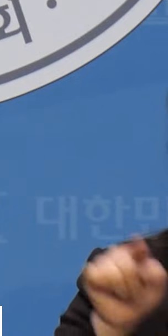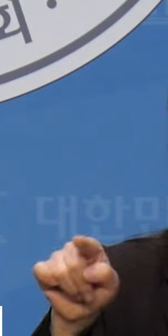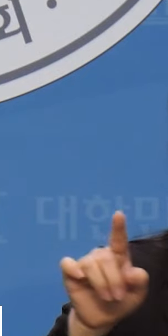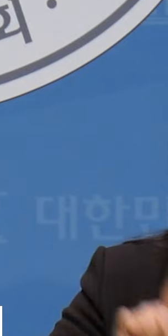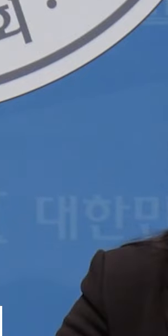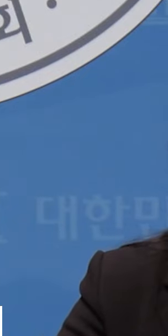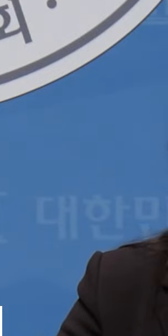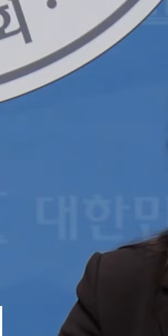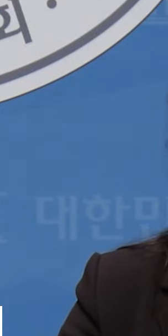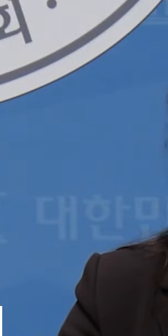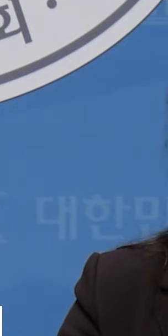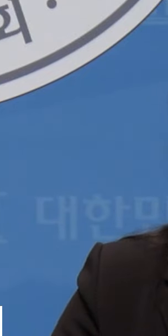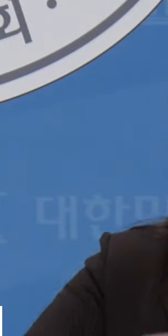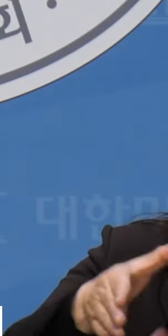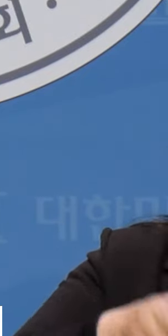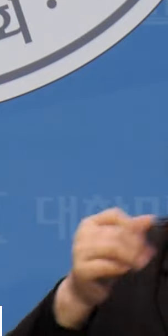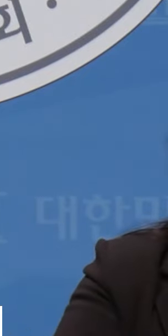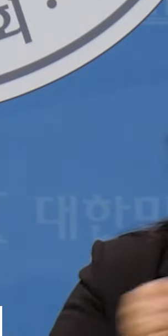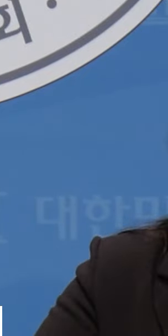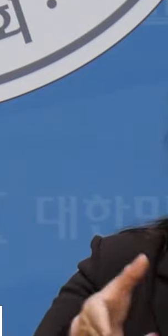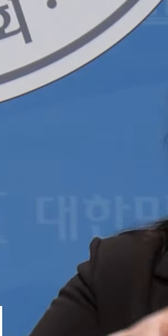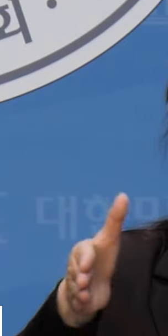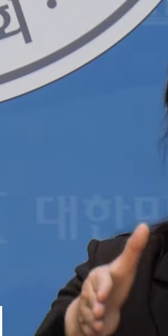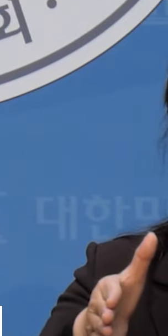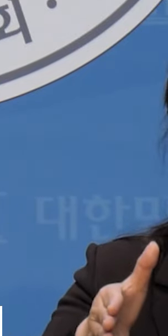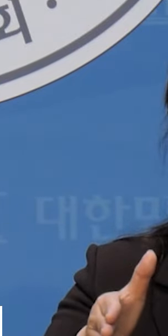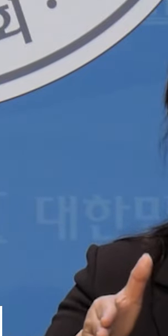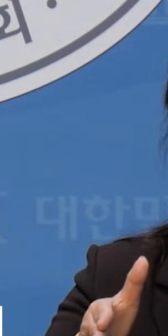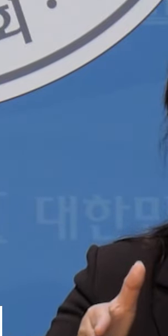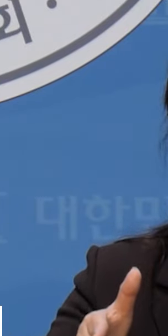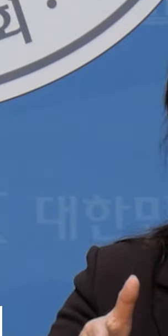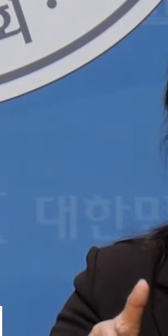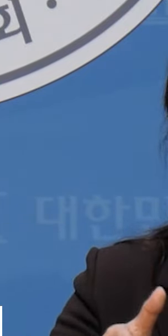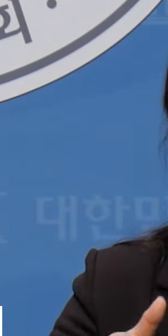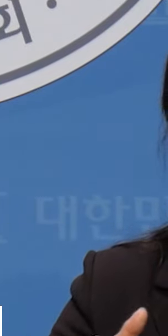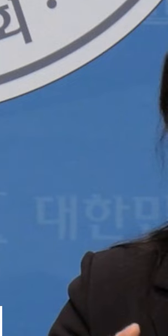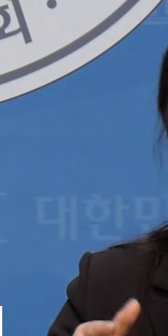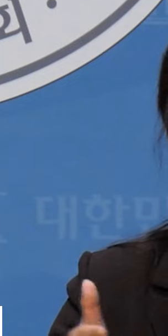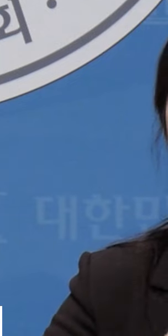상대방에 대한 흑색 선전을 했다는 것이 그 이유인 것 같습니다.